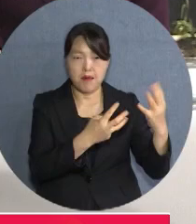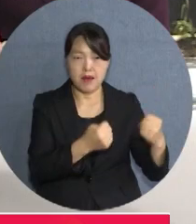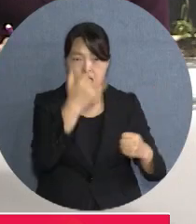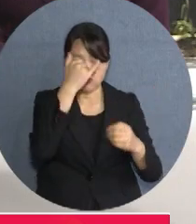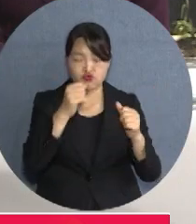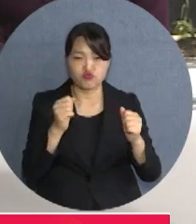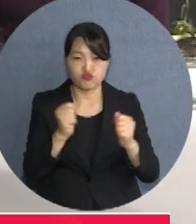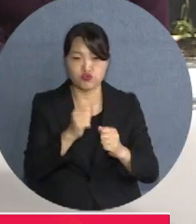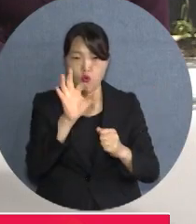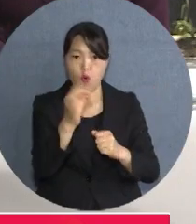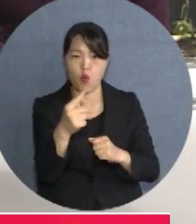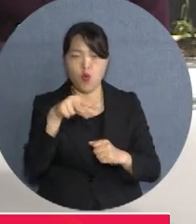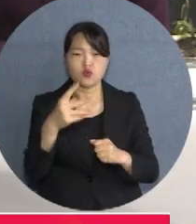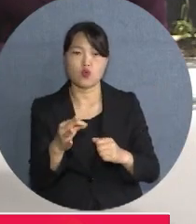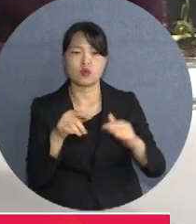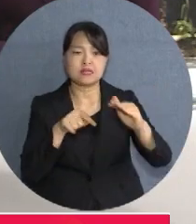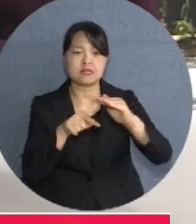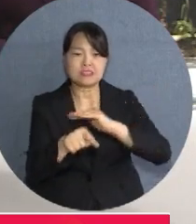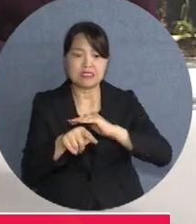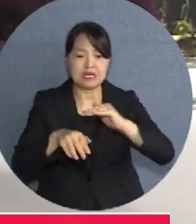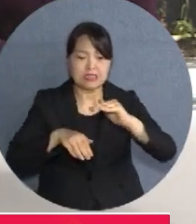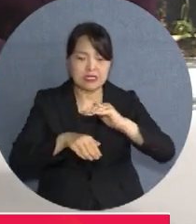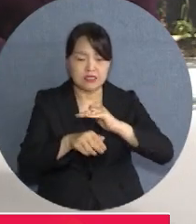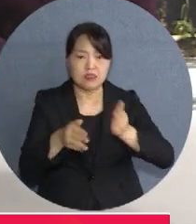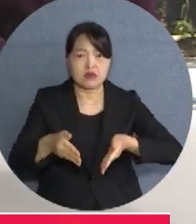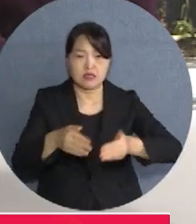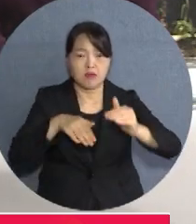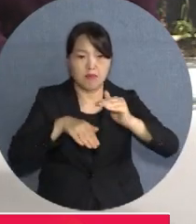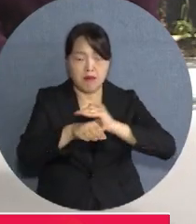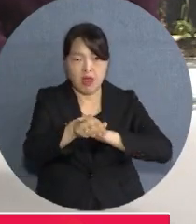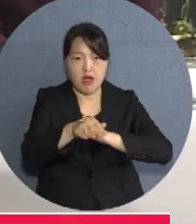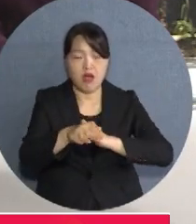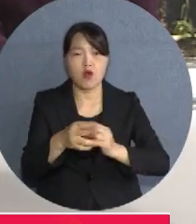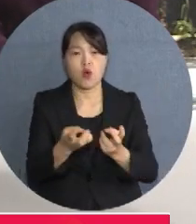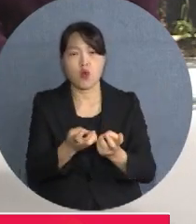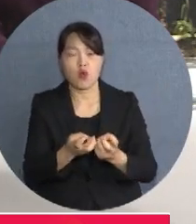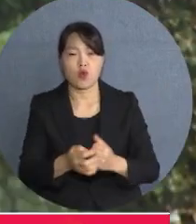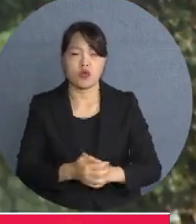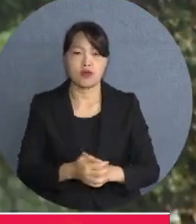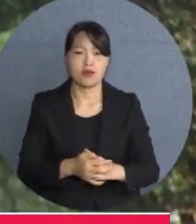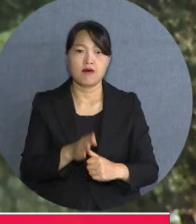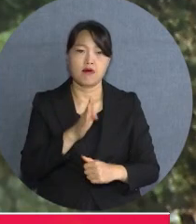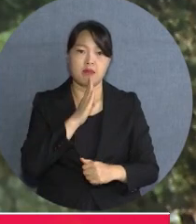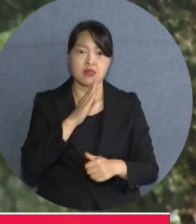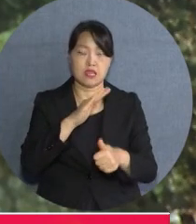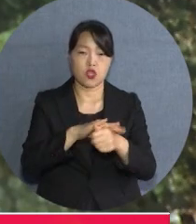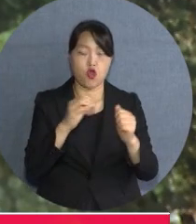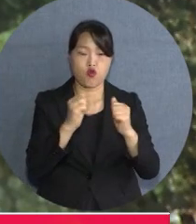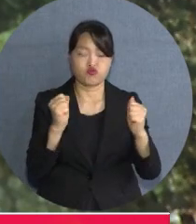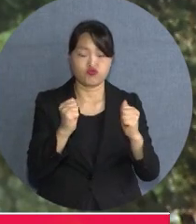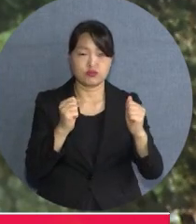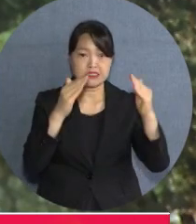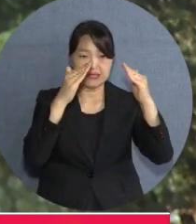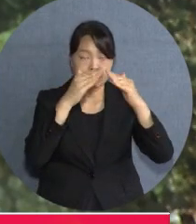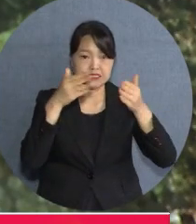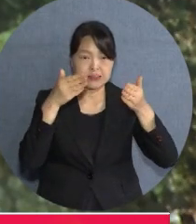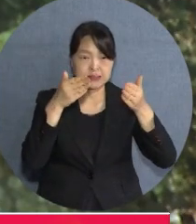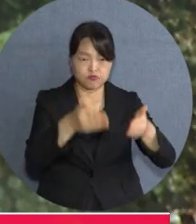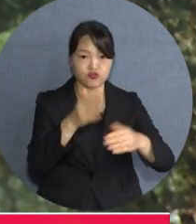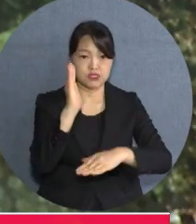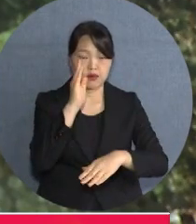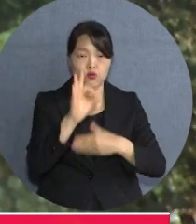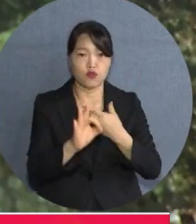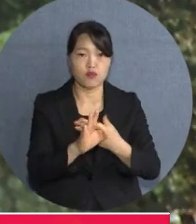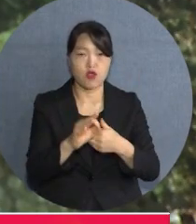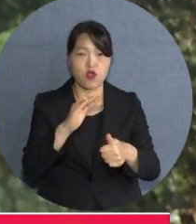충북 오송에 지하차도 침수 피해 수색 작업도 진행 중이죠. 네, 그렇습니다. 일단 경북 쪽에 좀 집중을 해서 말씀드리면요.